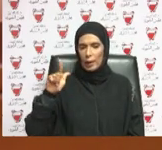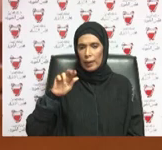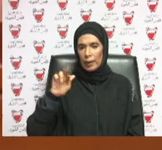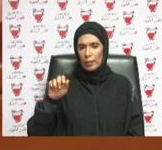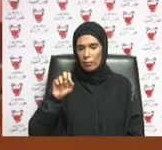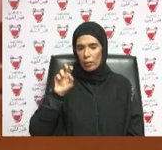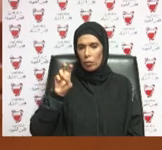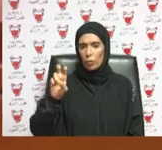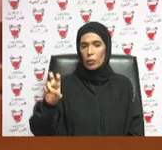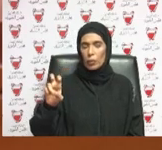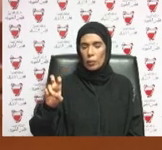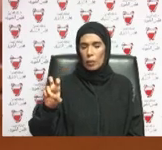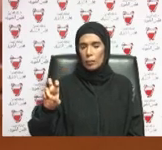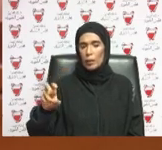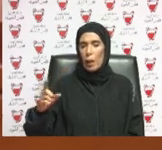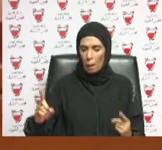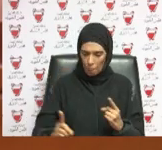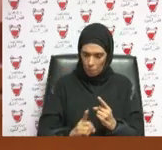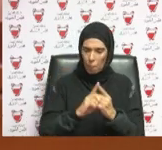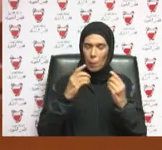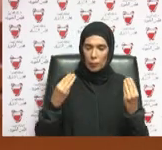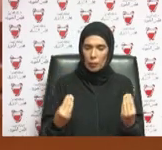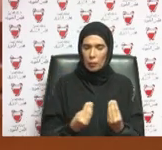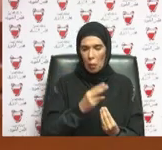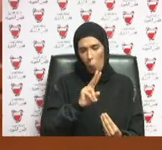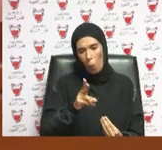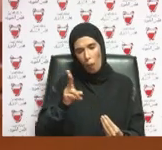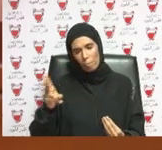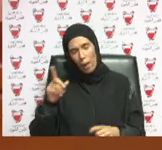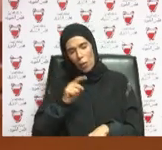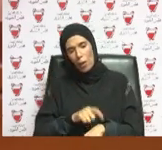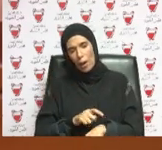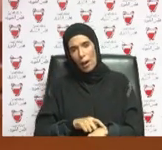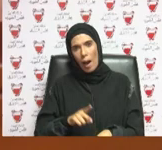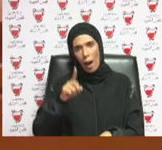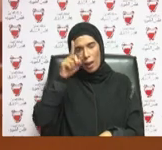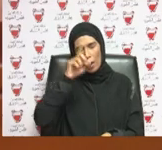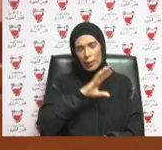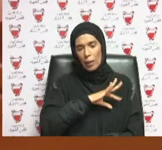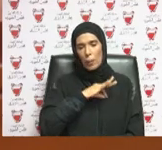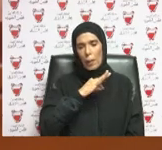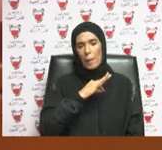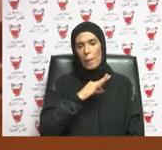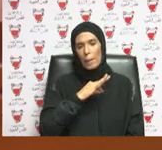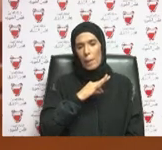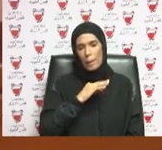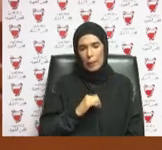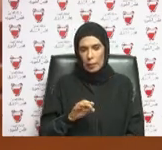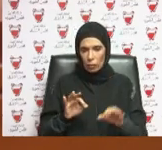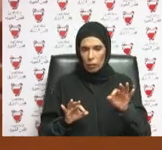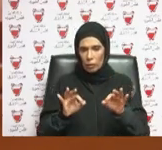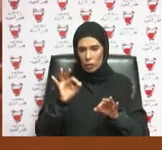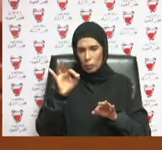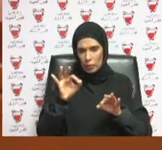آل خليفة، وقد حظيت شخصيا بشرف اللقاء به عديد المرات، رحمه الله تعالى، في دنيا السياسة